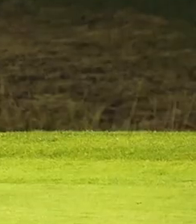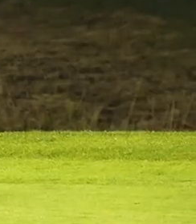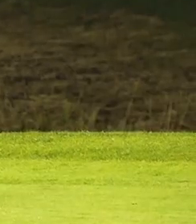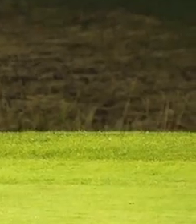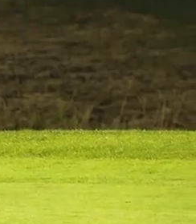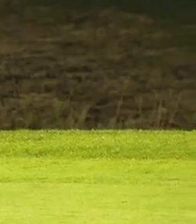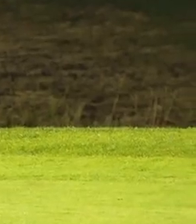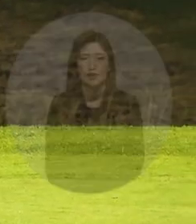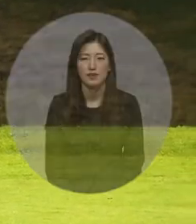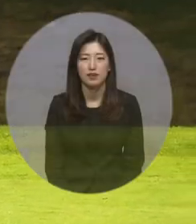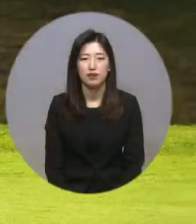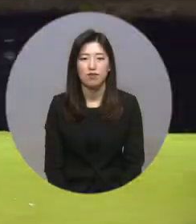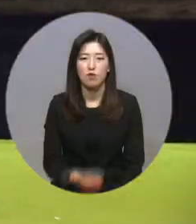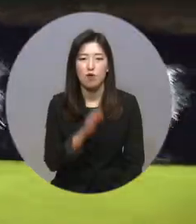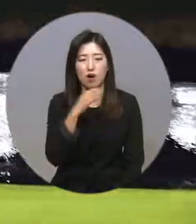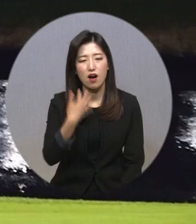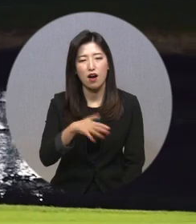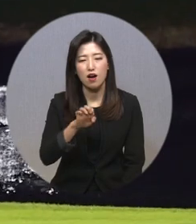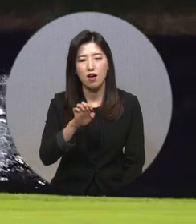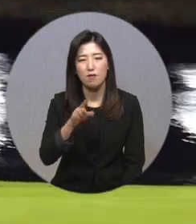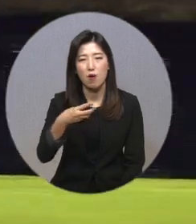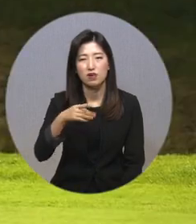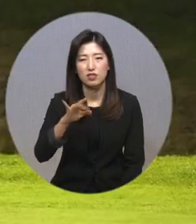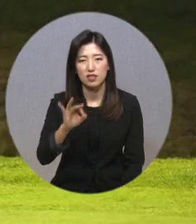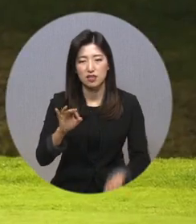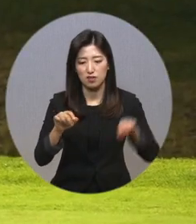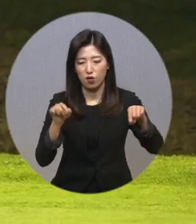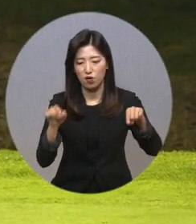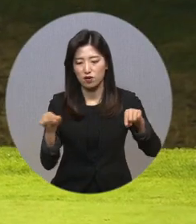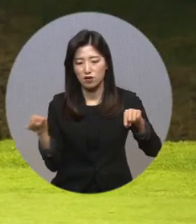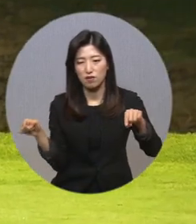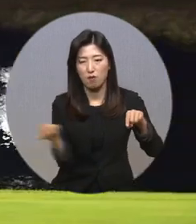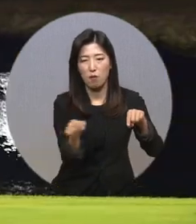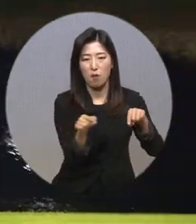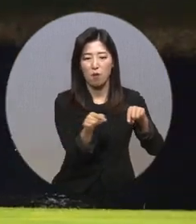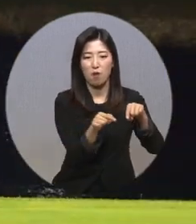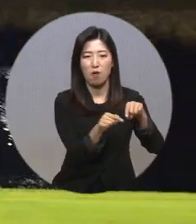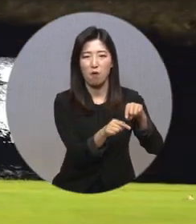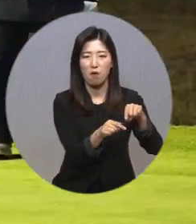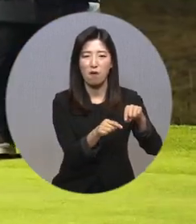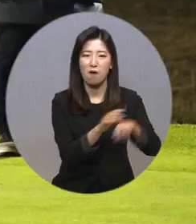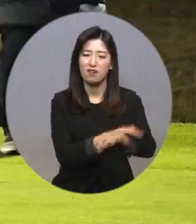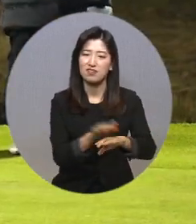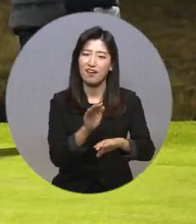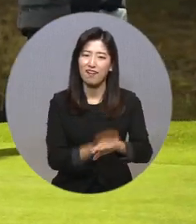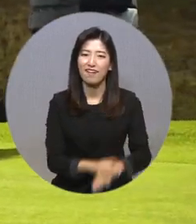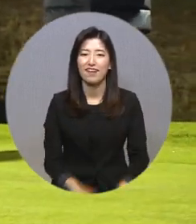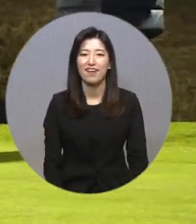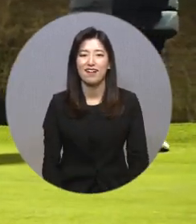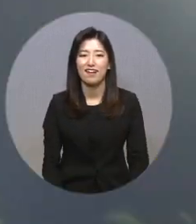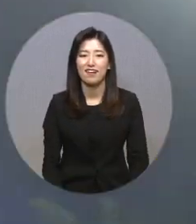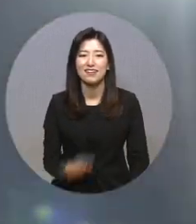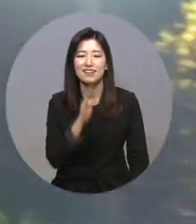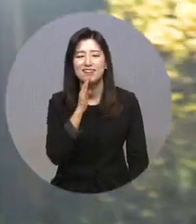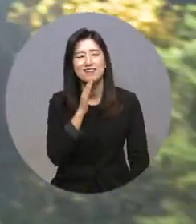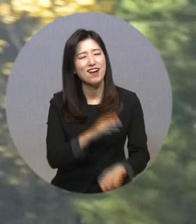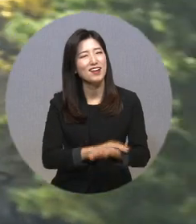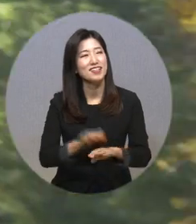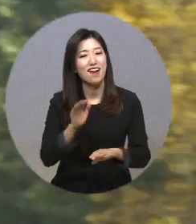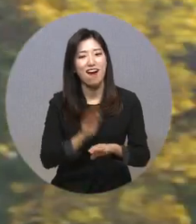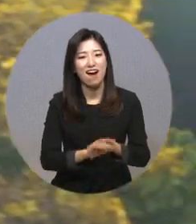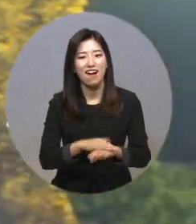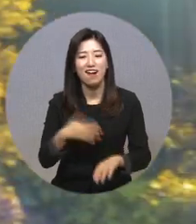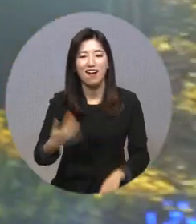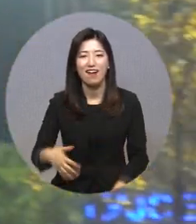아 와 퍼팅 진짜 잘한다 아 됐어 나 있어 아이스 진짜 팡